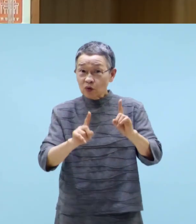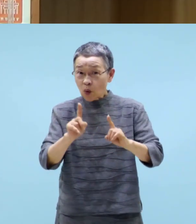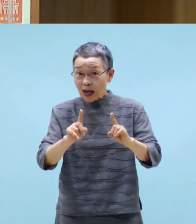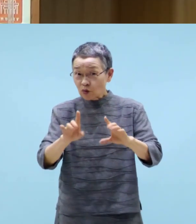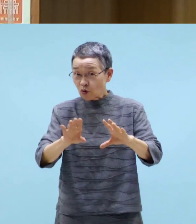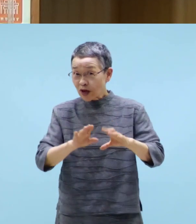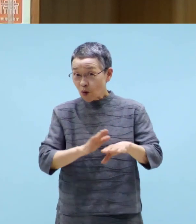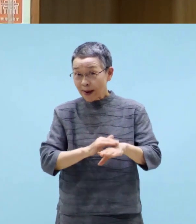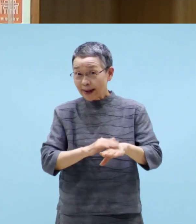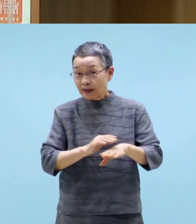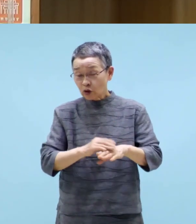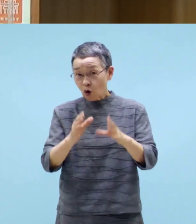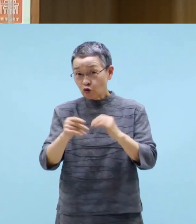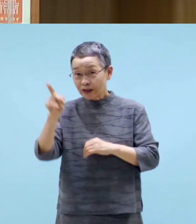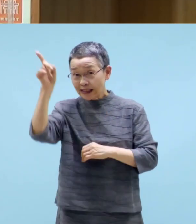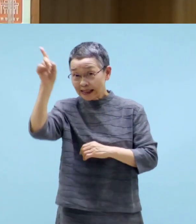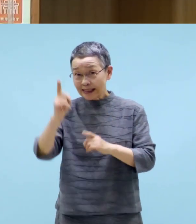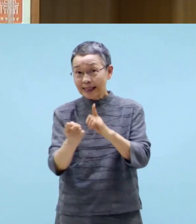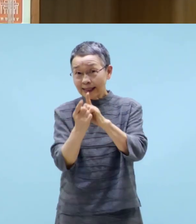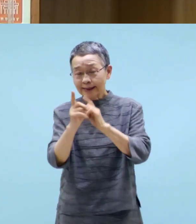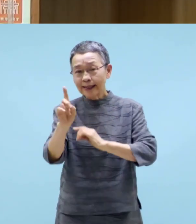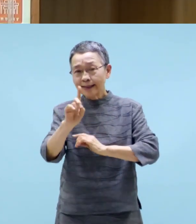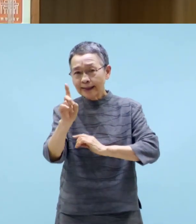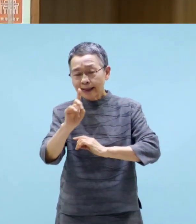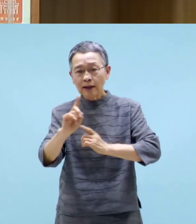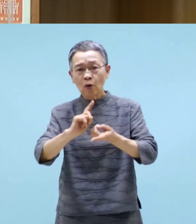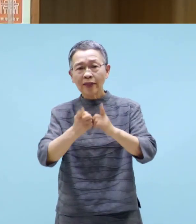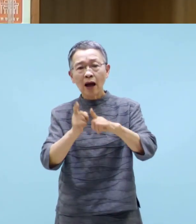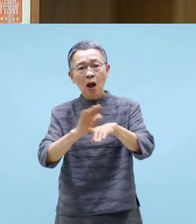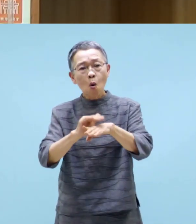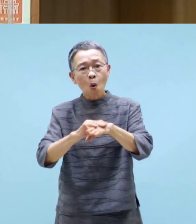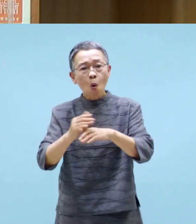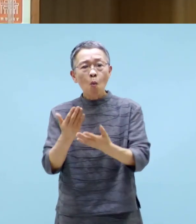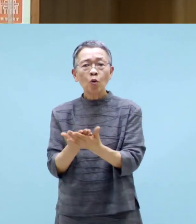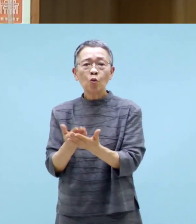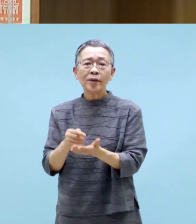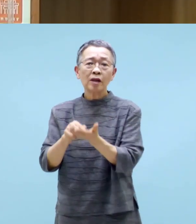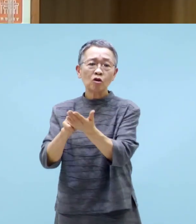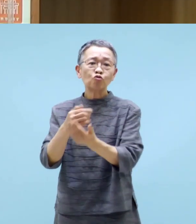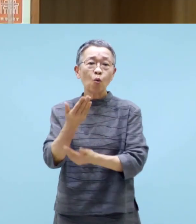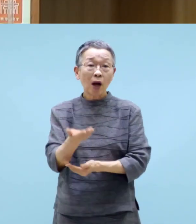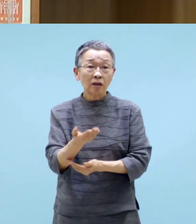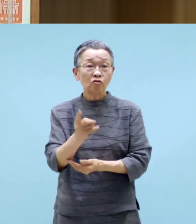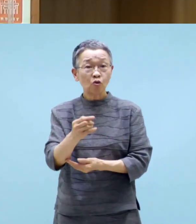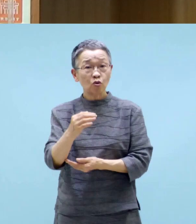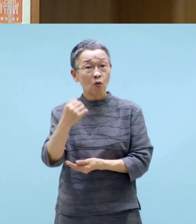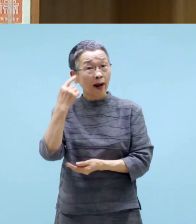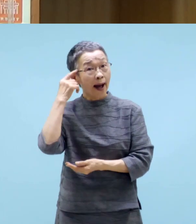ですね、国に対してこう何らかの対応を求めていく考えはあるんでしょうか。お聞かせください。